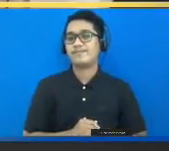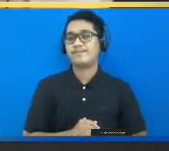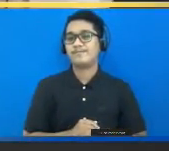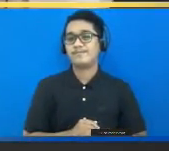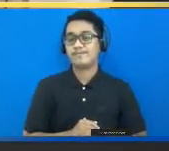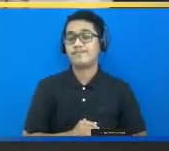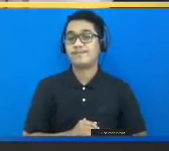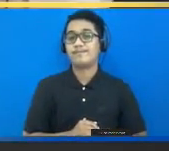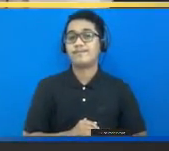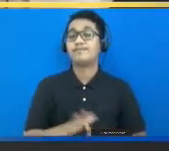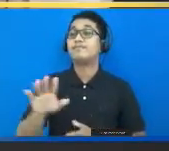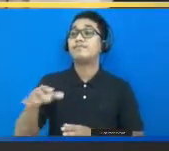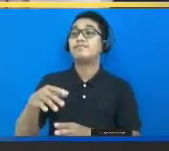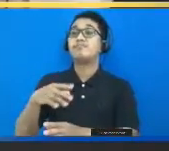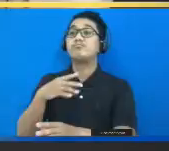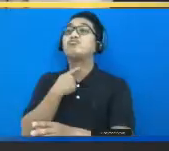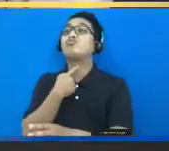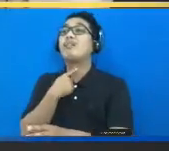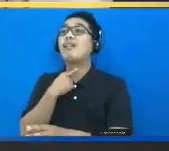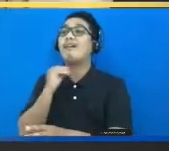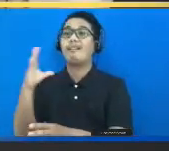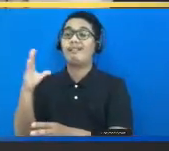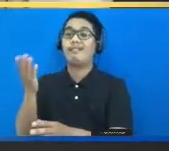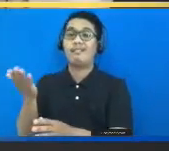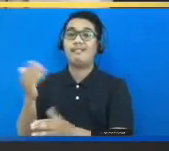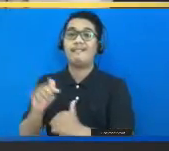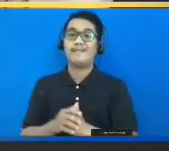biar menutup dengan Faiza